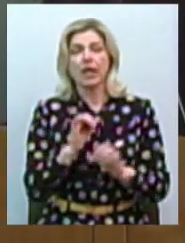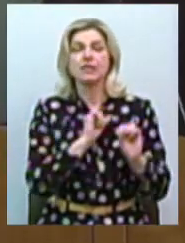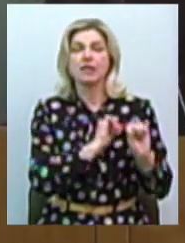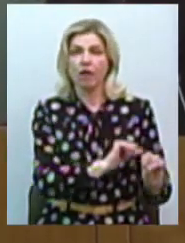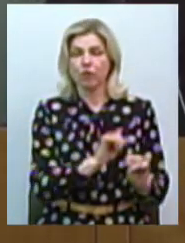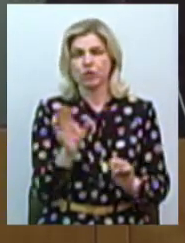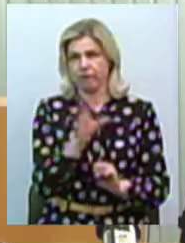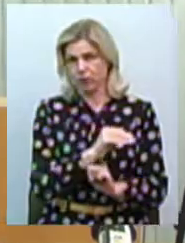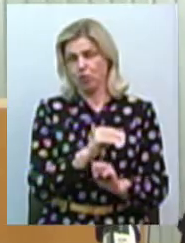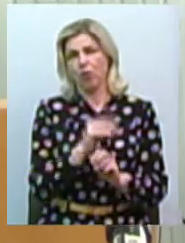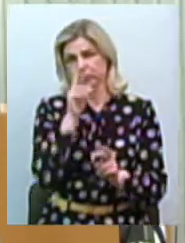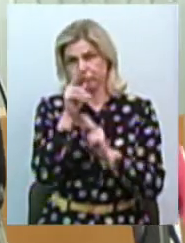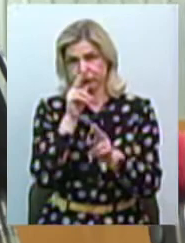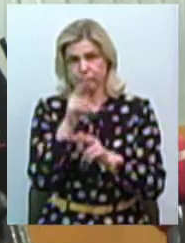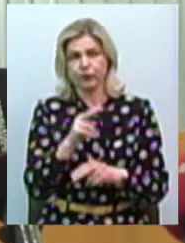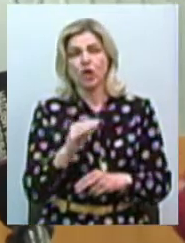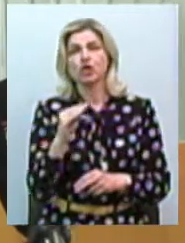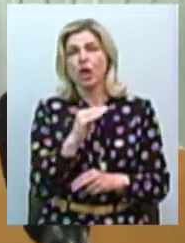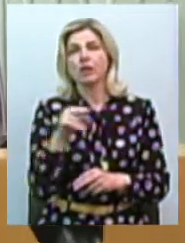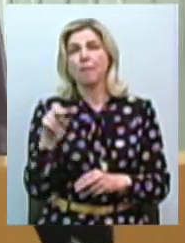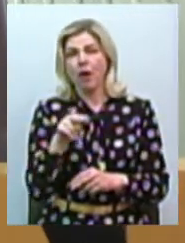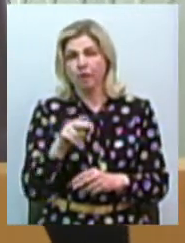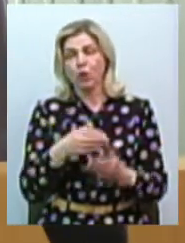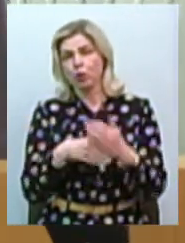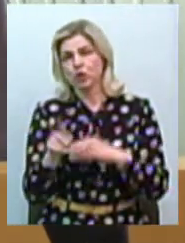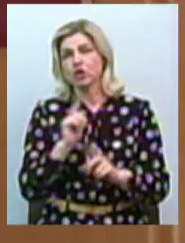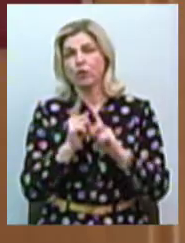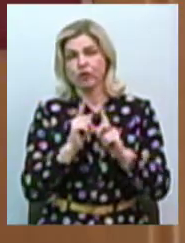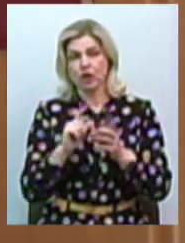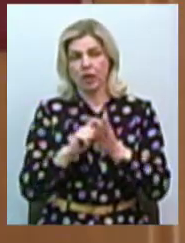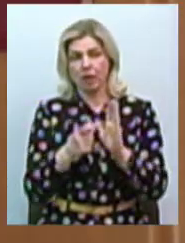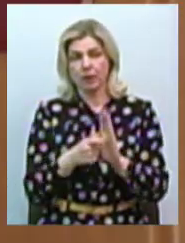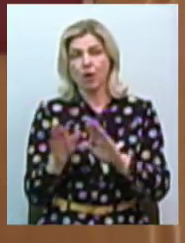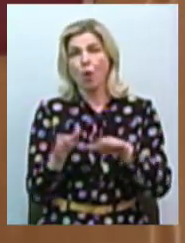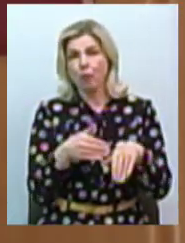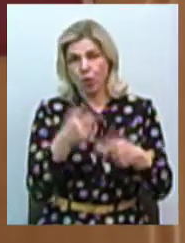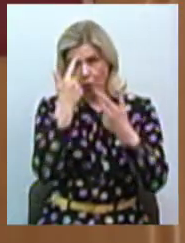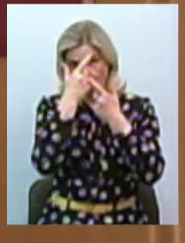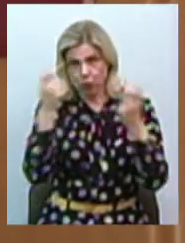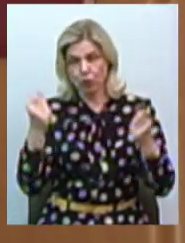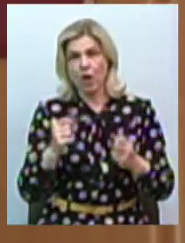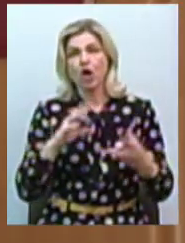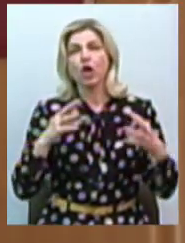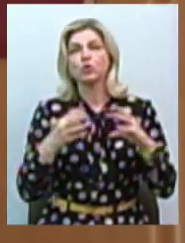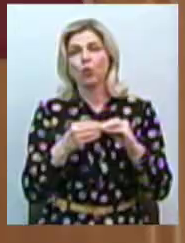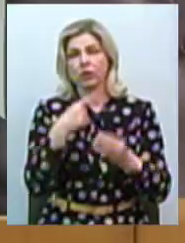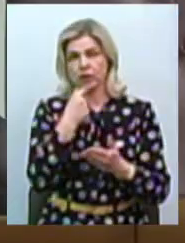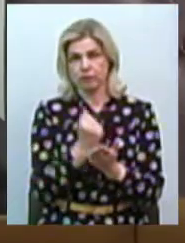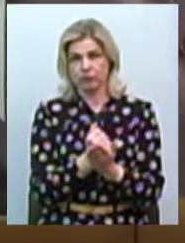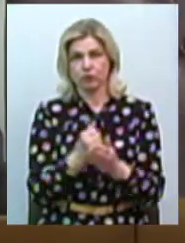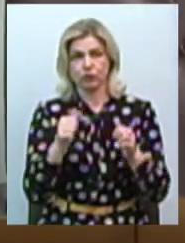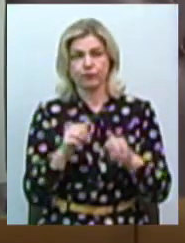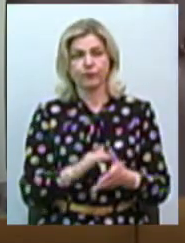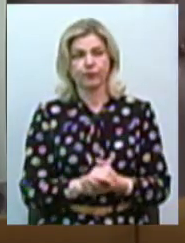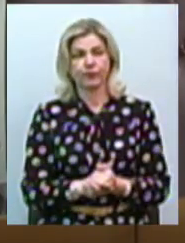все спростовує. Суддя Жанна Павлова пішла до нарадчої кімнати. Після оголошує резолютивну частину. За